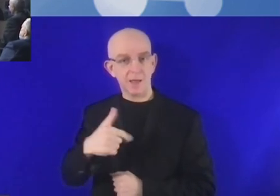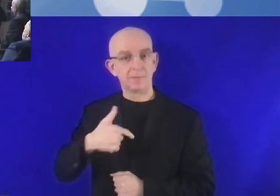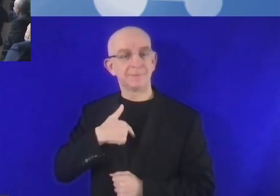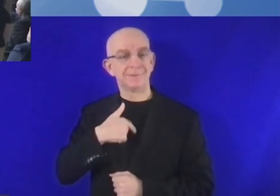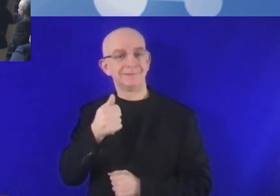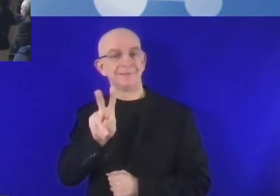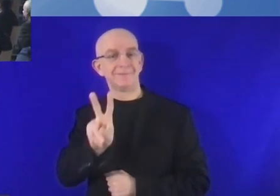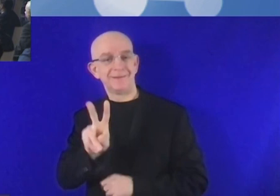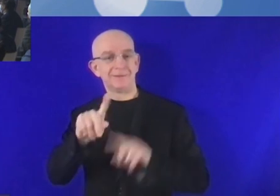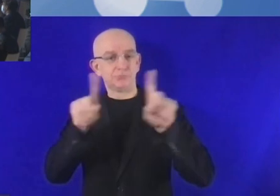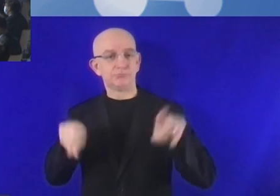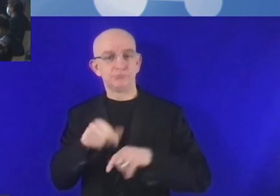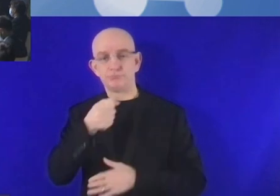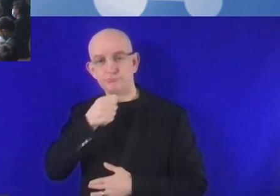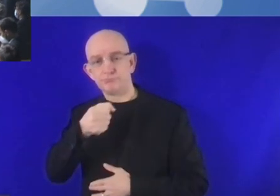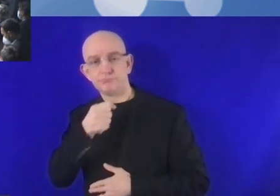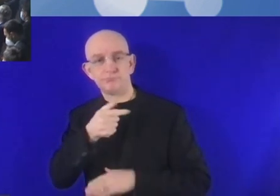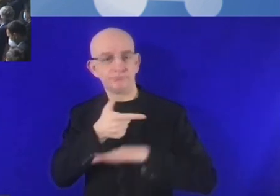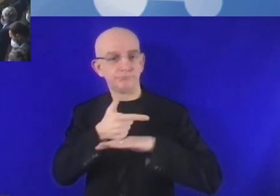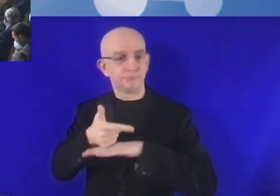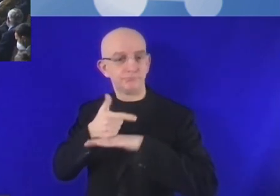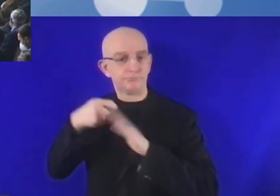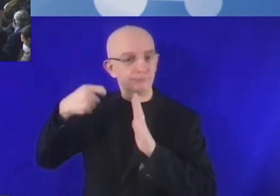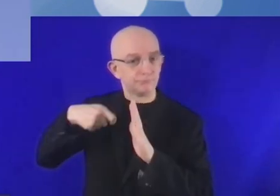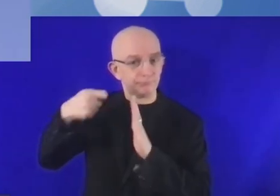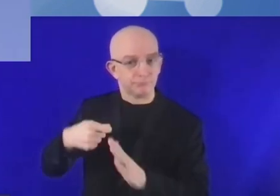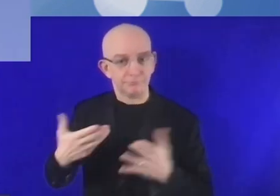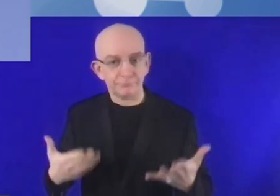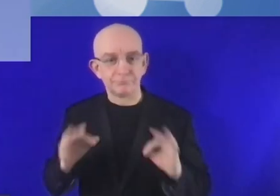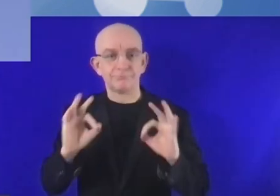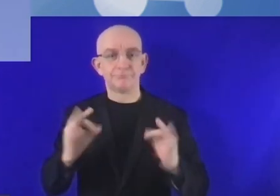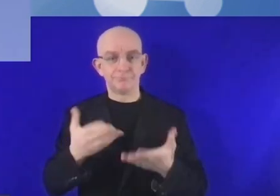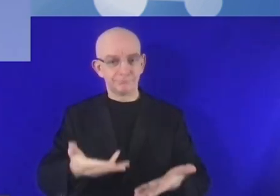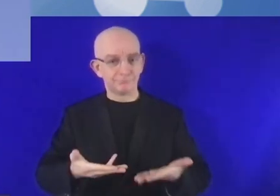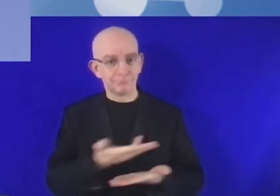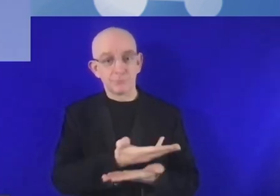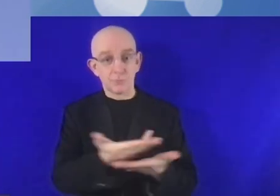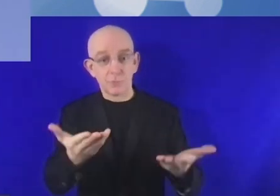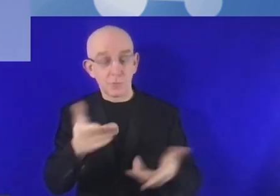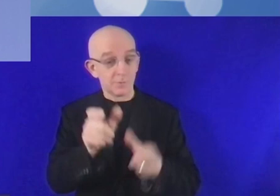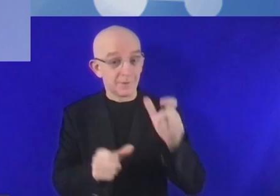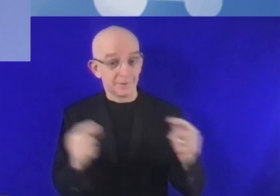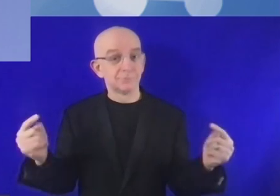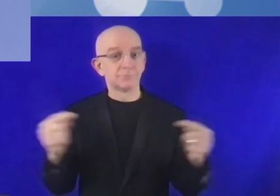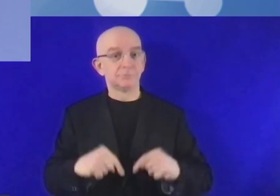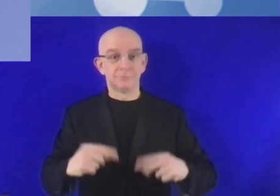na tym niezwykle ważnym międzynarodowym wydarzeniu. Jest to chyba najważniejsze tego rodzaju wydarzenie roku.